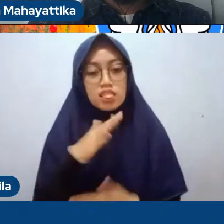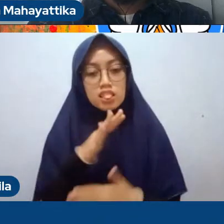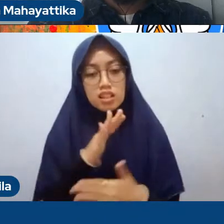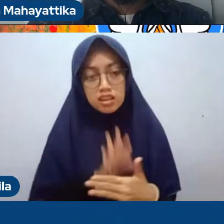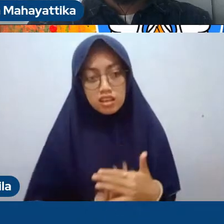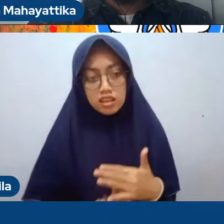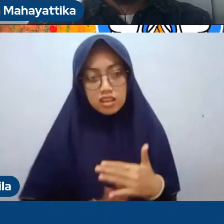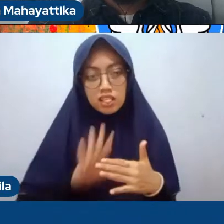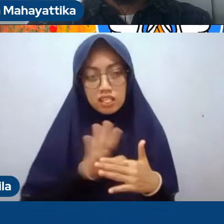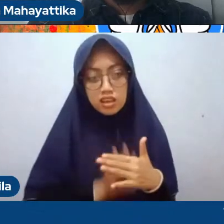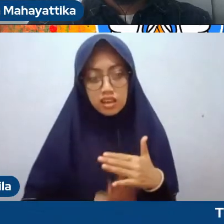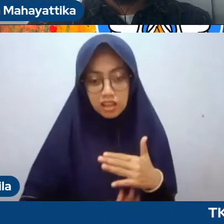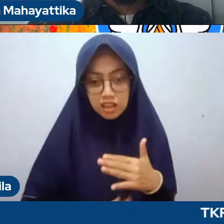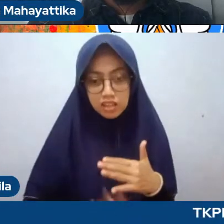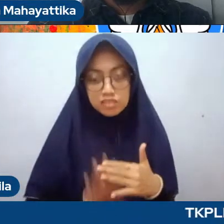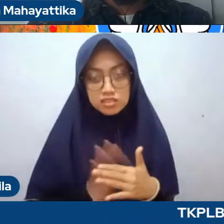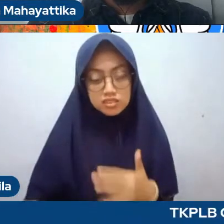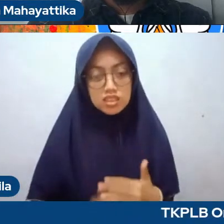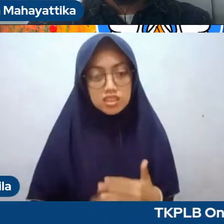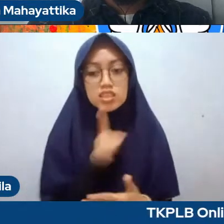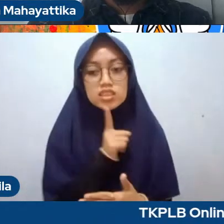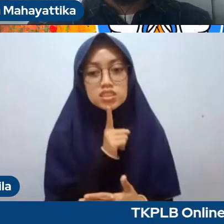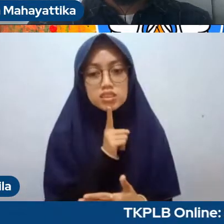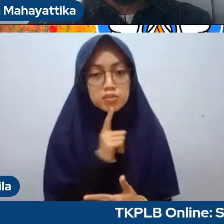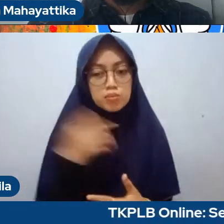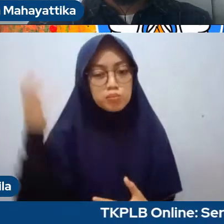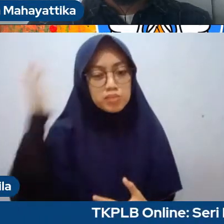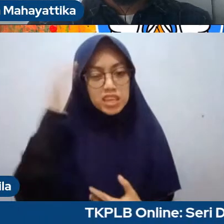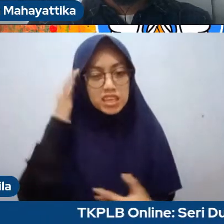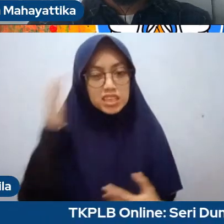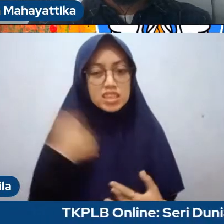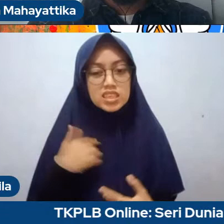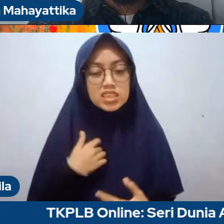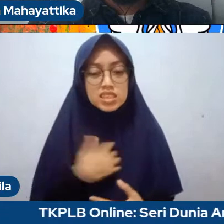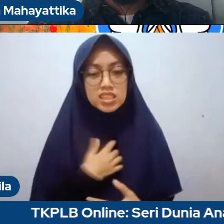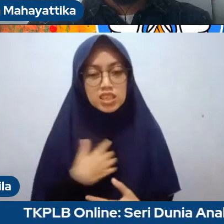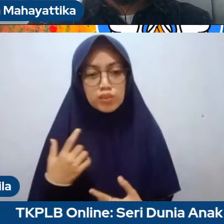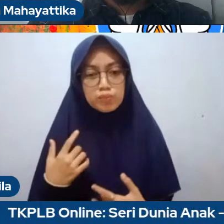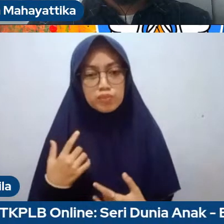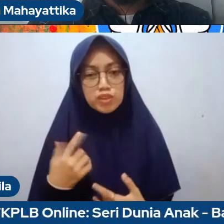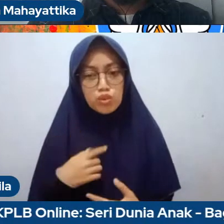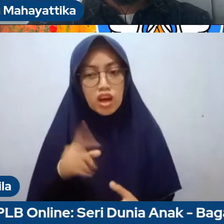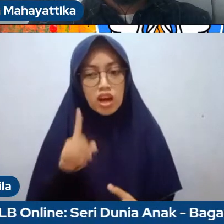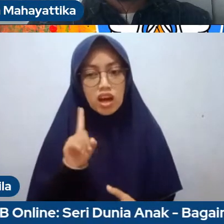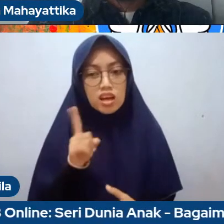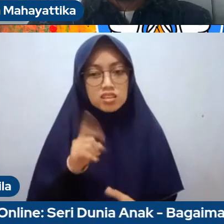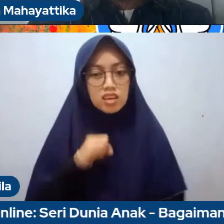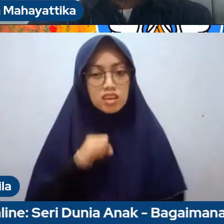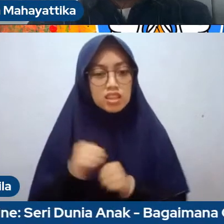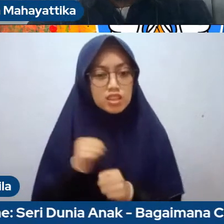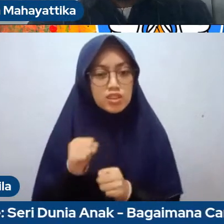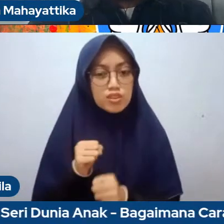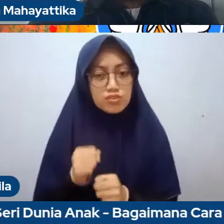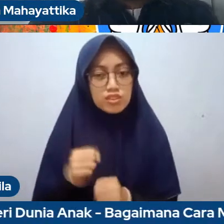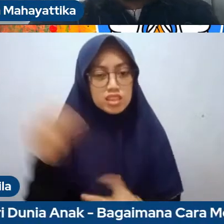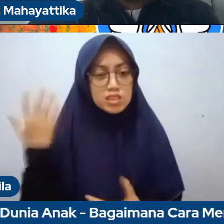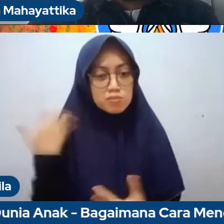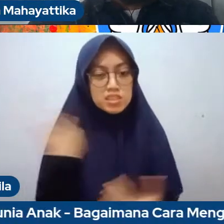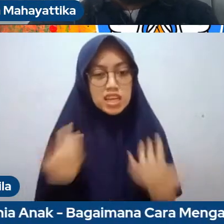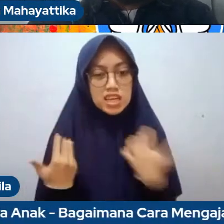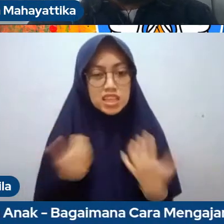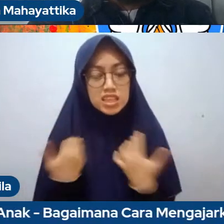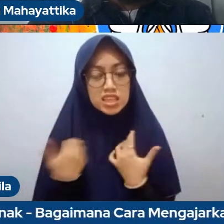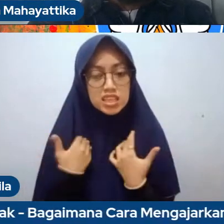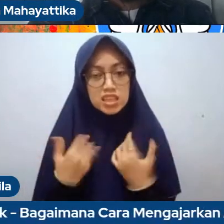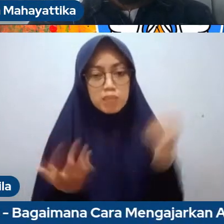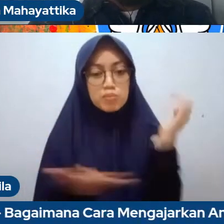kan menyakiti itu hanya suatu perilaku gitu kan, perilaku yang muncul menyakiti, tapi kan dasarnya